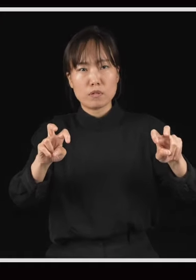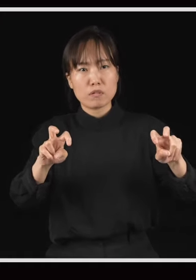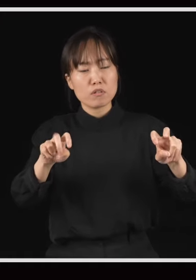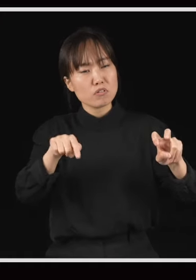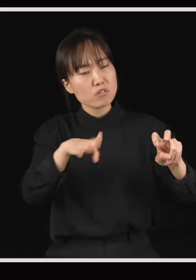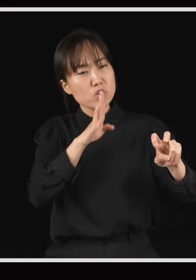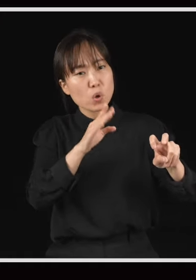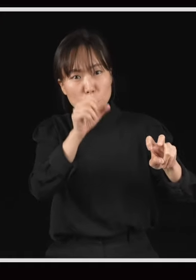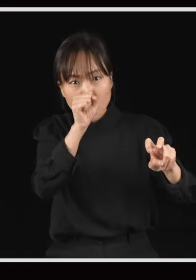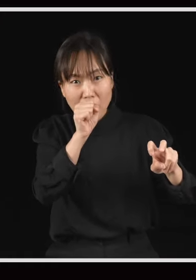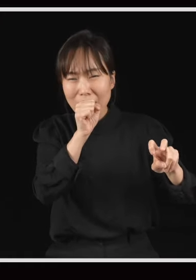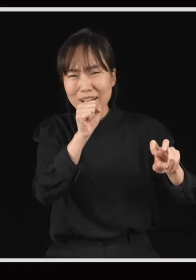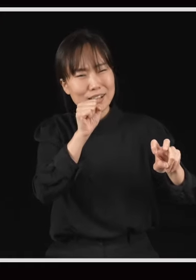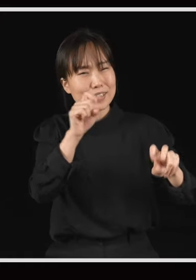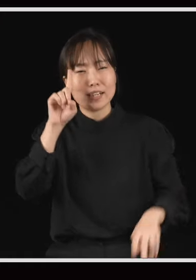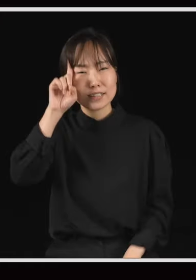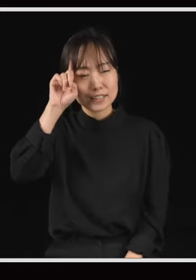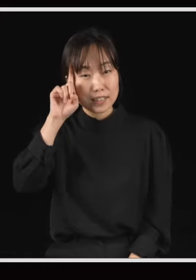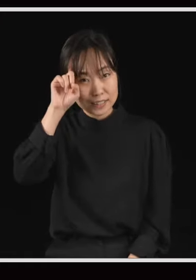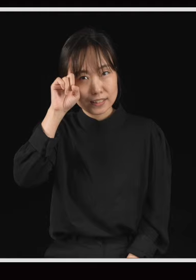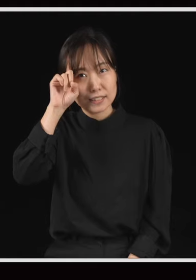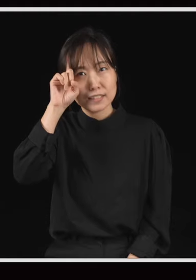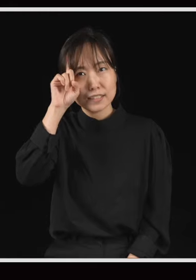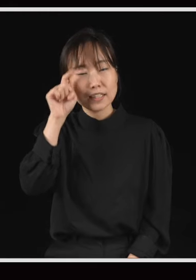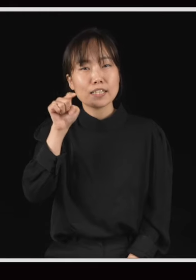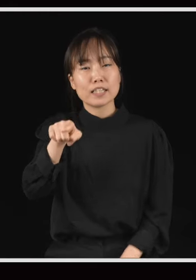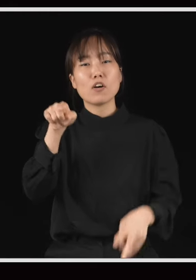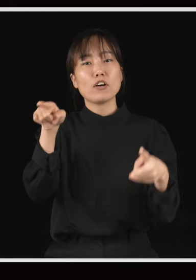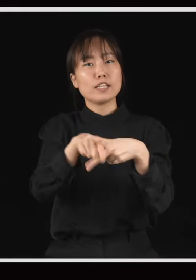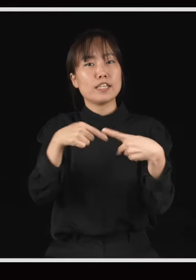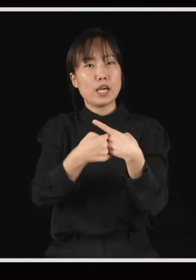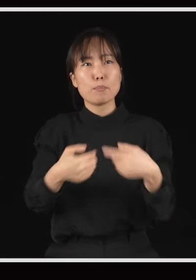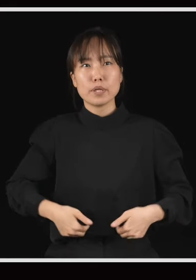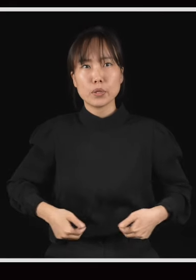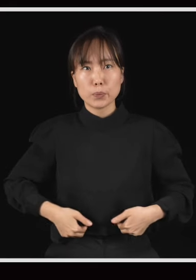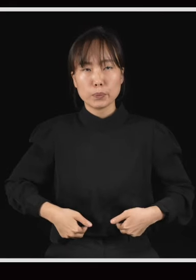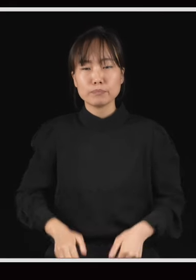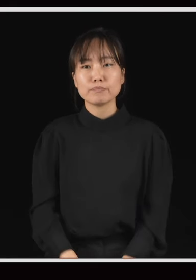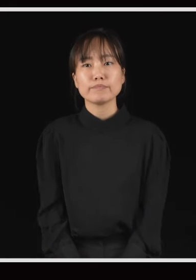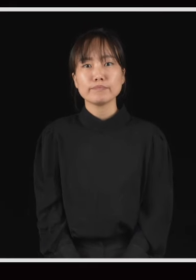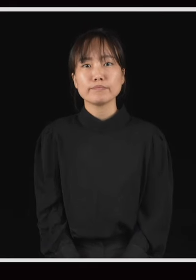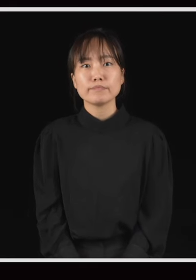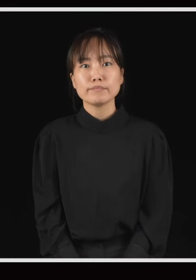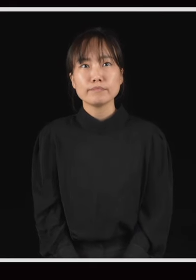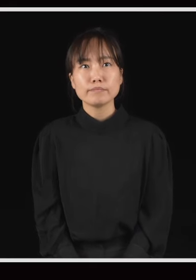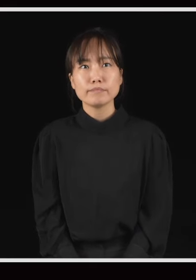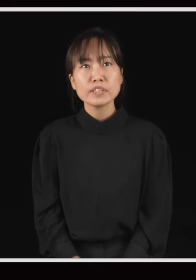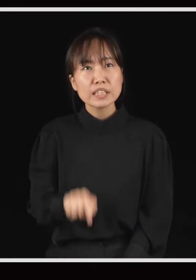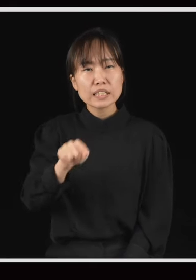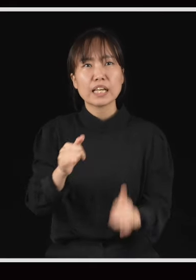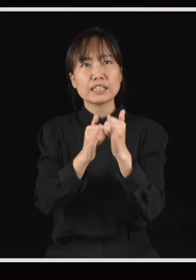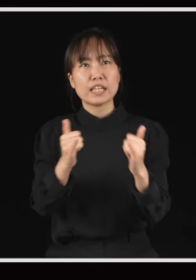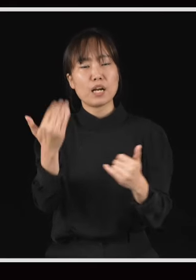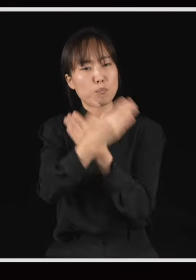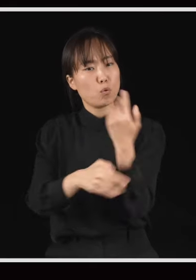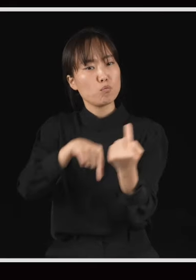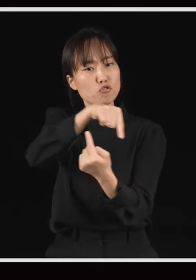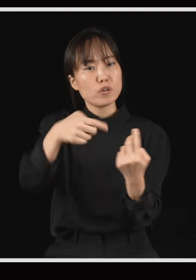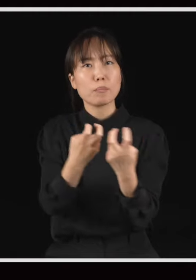우리한테 꼬드기는 것들이 실제로는 우리한테 스트레스다. 이거를 이해하는 게 굉장히 중요합니다. 이게 인간의